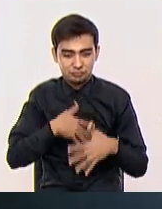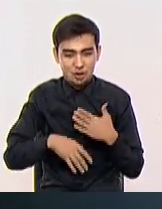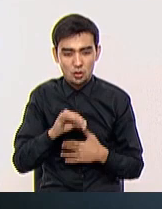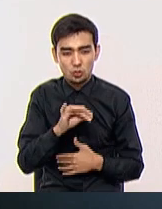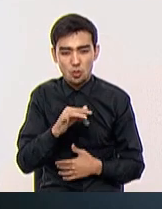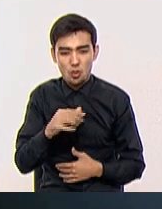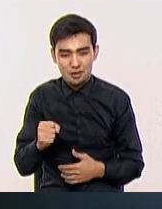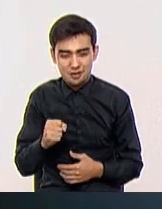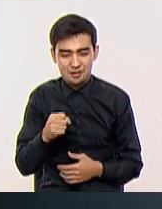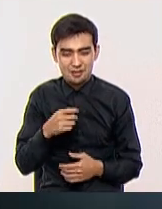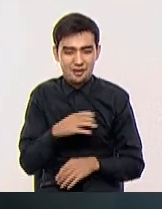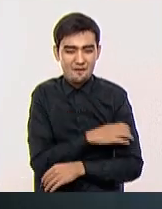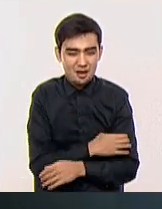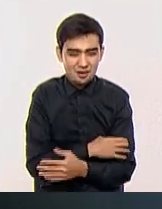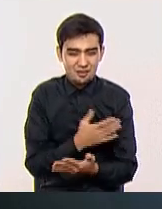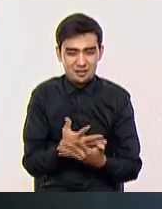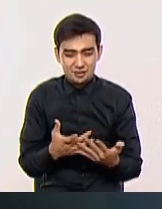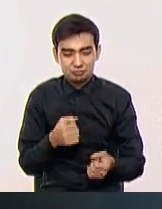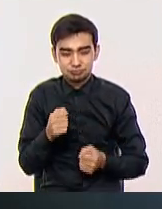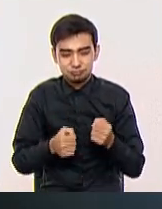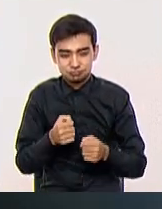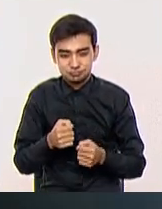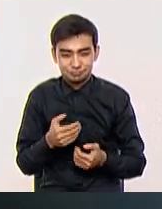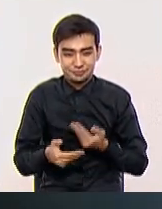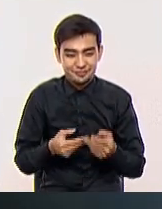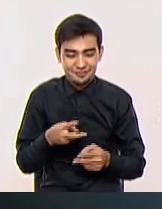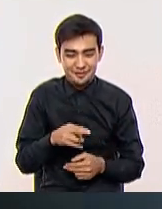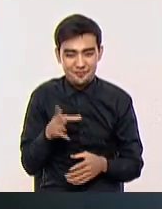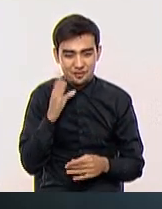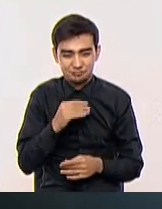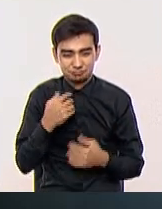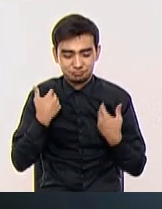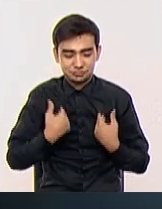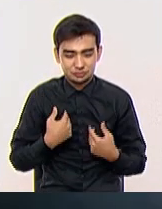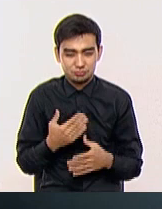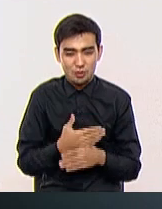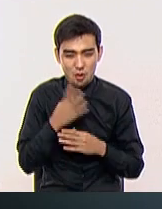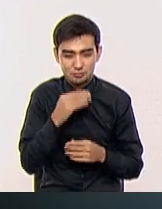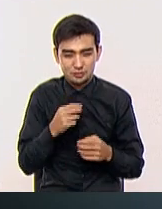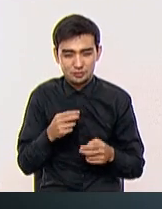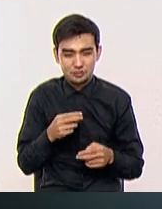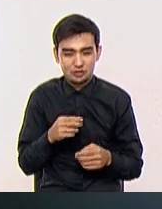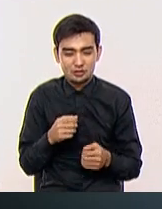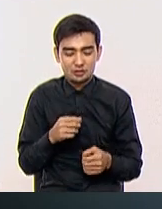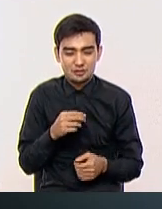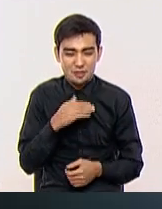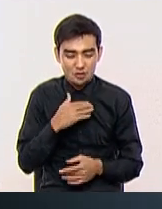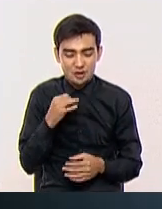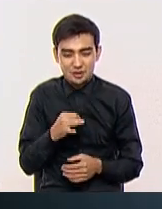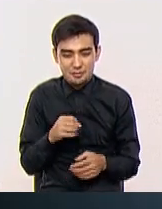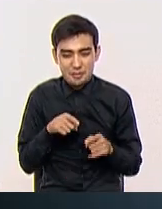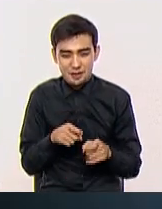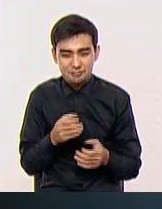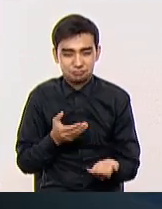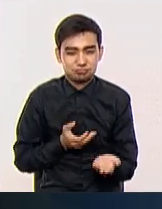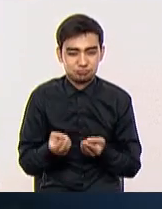снижает артериальное давление. Скандинавская ходьба помогает поддержать все мышцы в тонусе. Справиться с бессонницей зимой можно бегом на